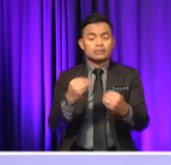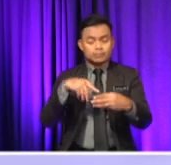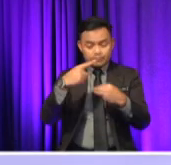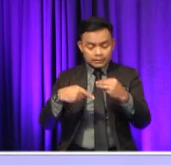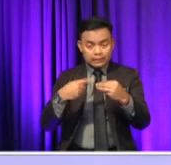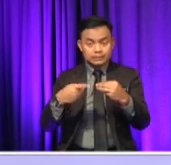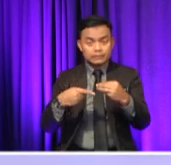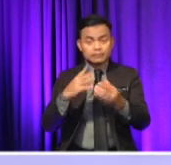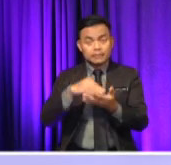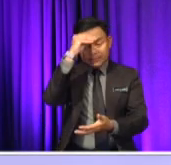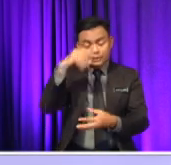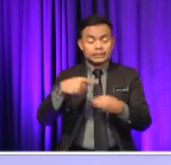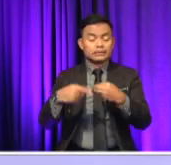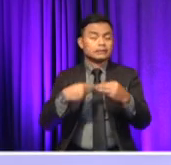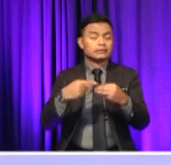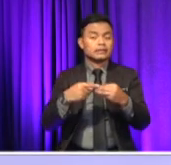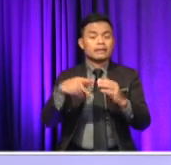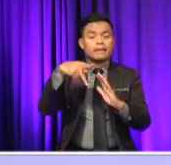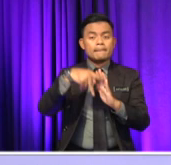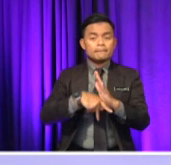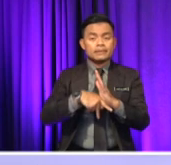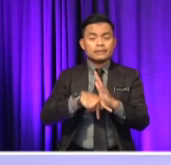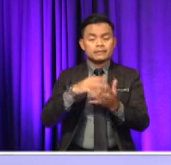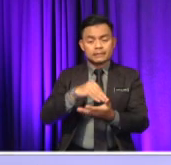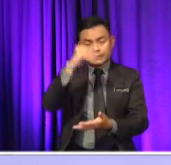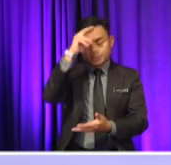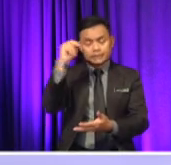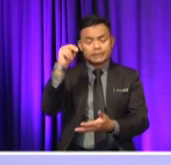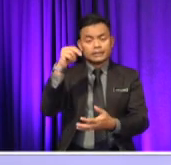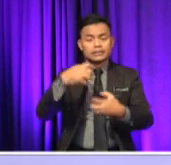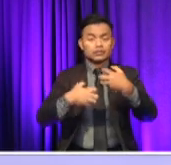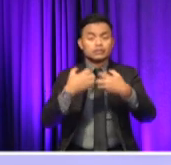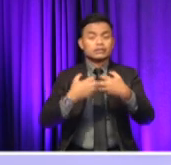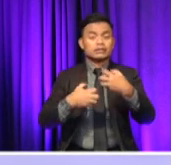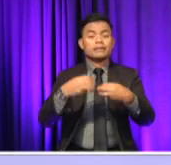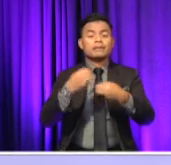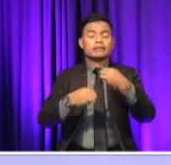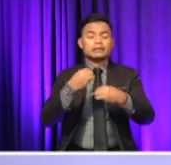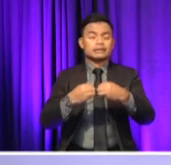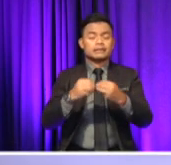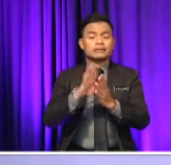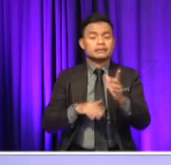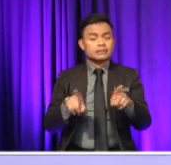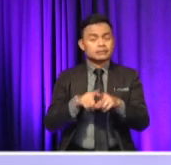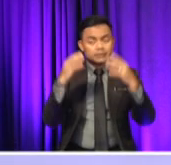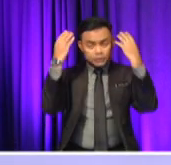cekgu kita katanya dari kontang agak-agak Sekolah mana ya